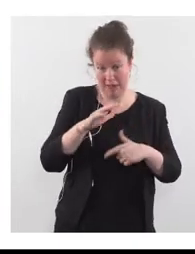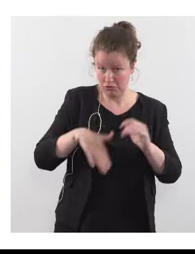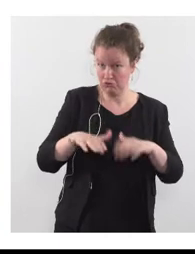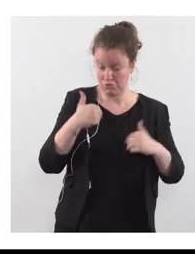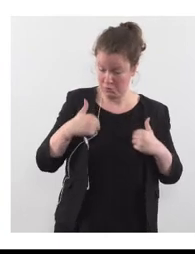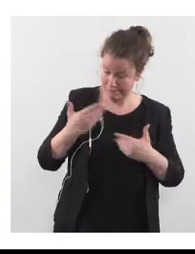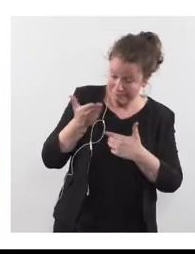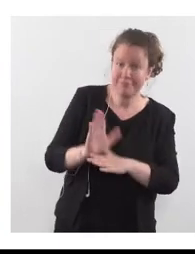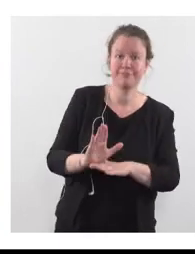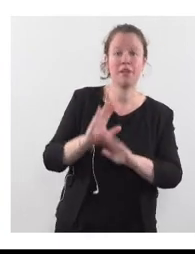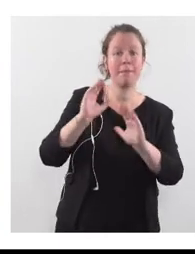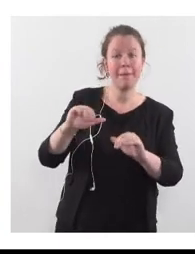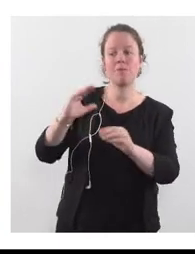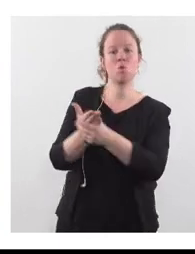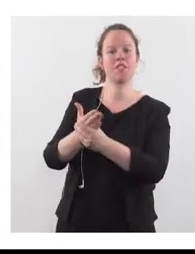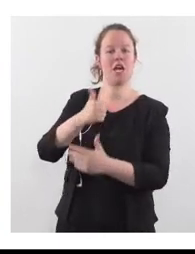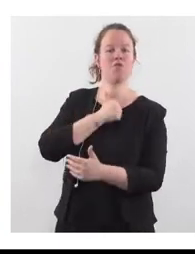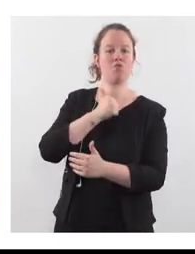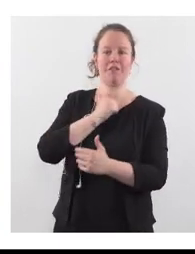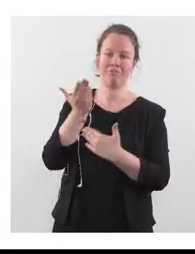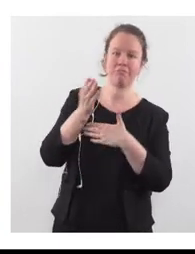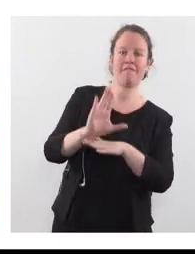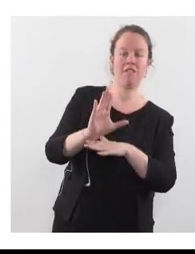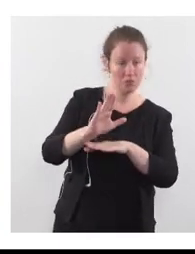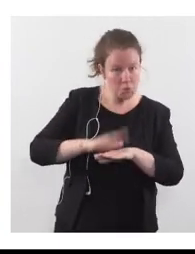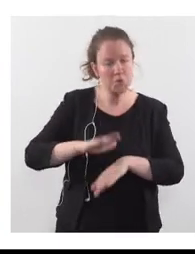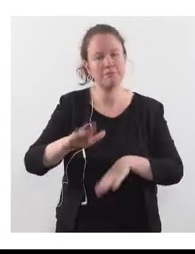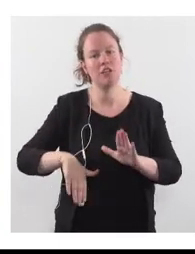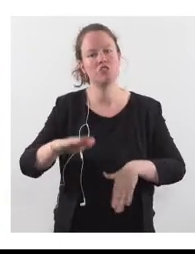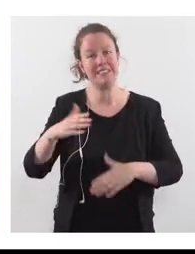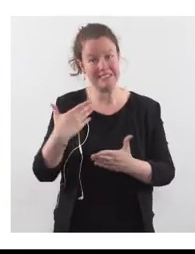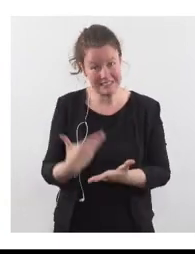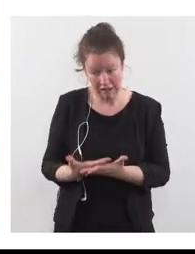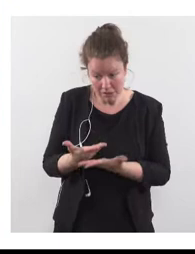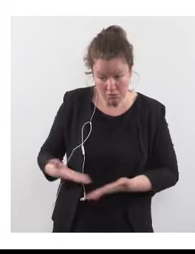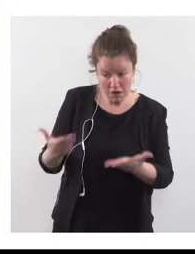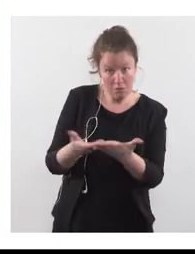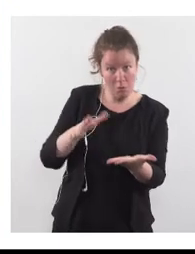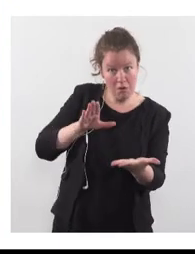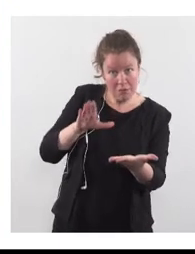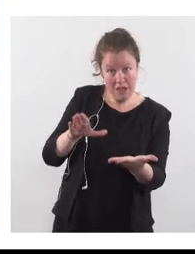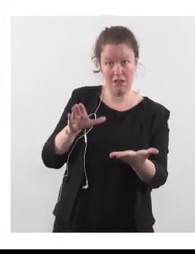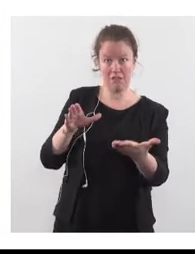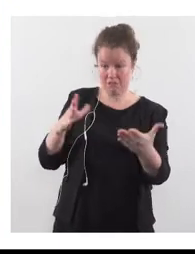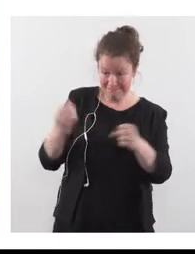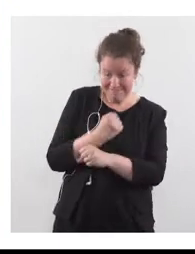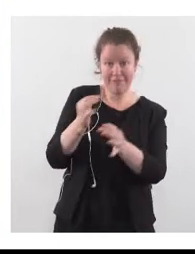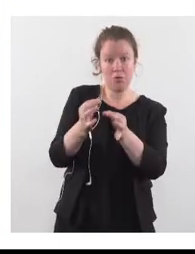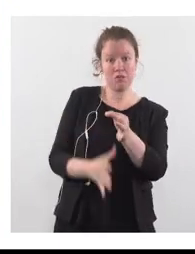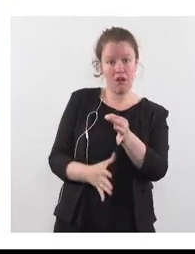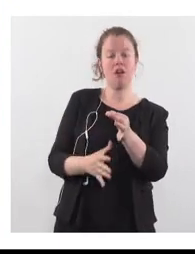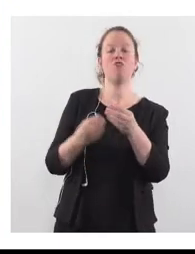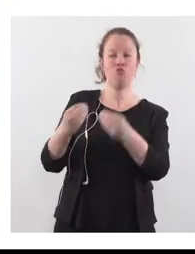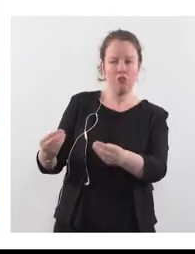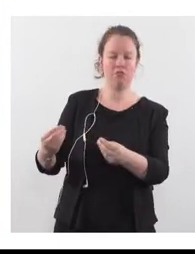dans un dossier individuel. Et de tels contentieux sont donc importants pour apporter des réponses concrètes aux victimes, mais vous le